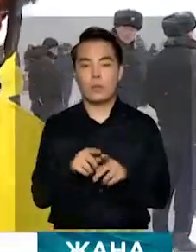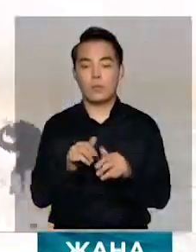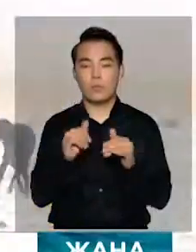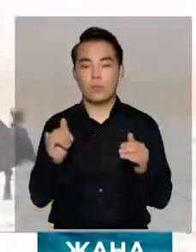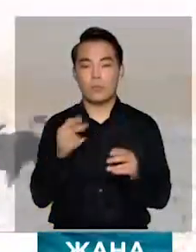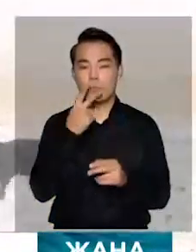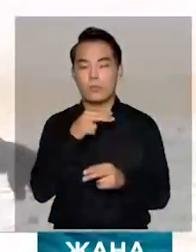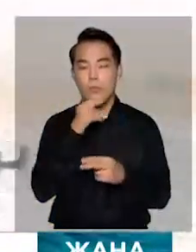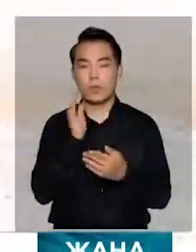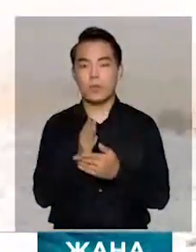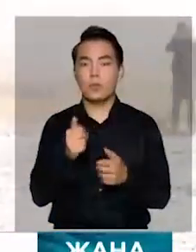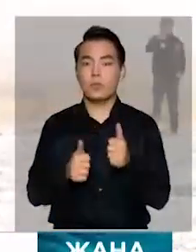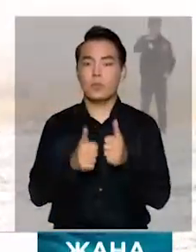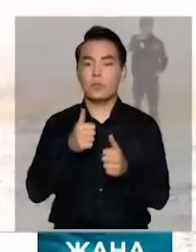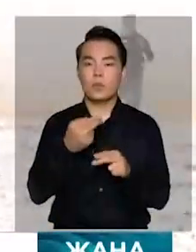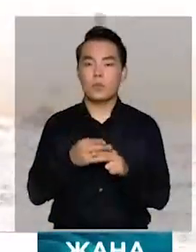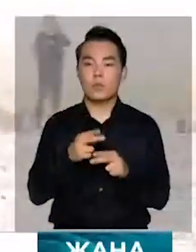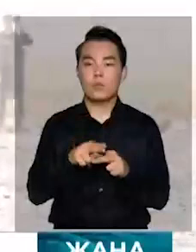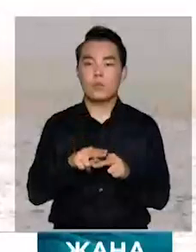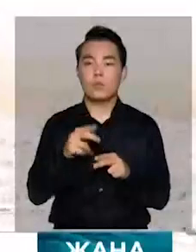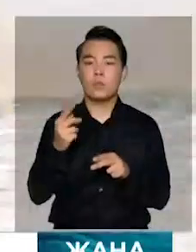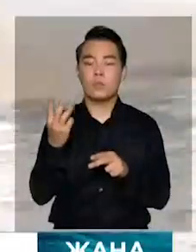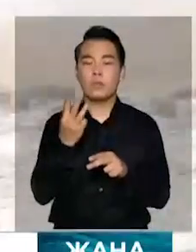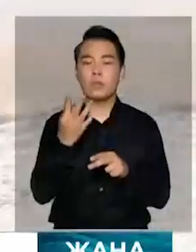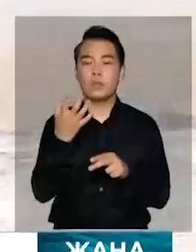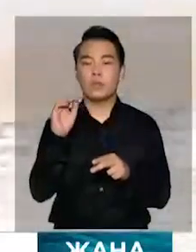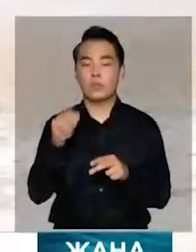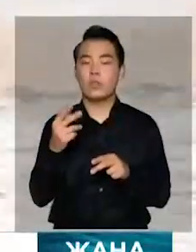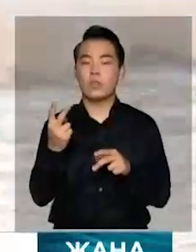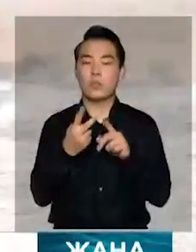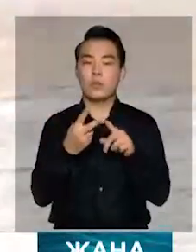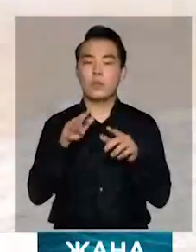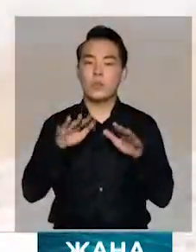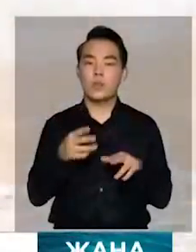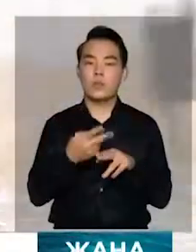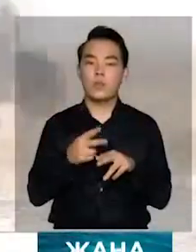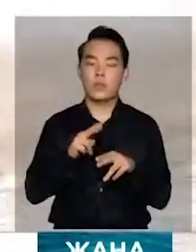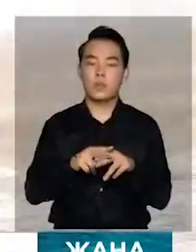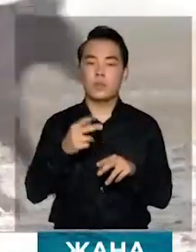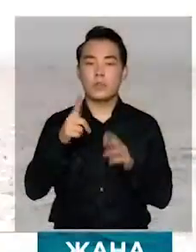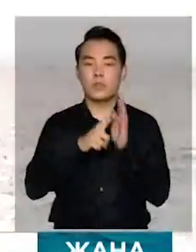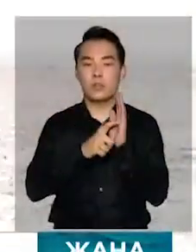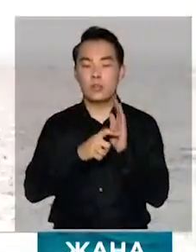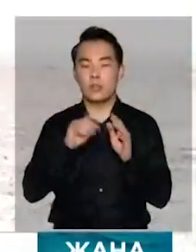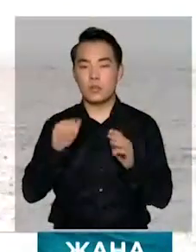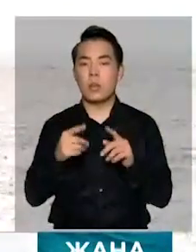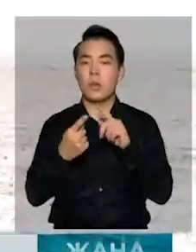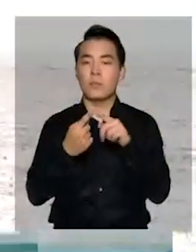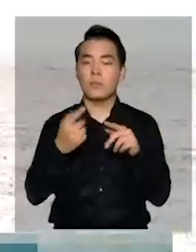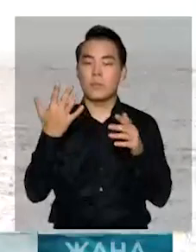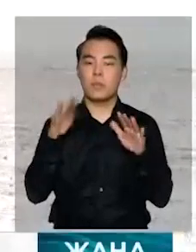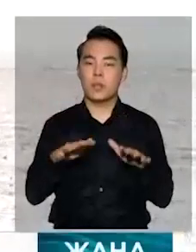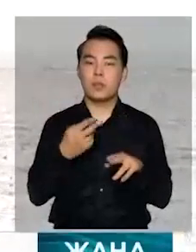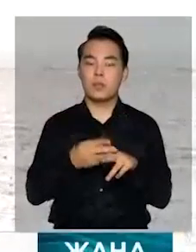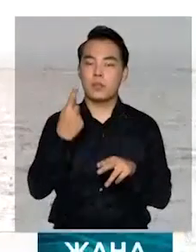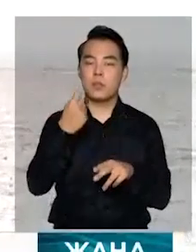үміттен. Турнирдің үшінші орнына 500 мың, екінші орнына 700 мың, ал біріншіге 1 миллион теңге тігілді. Бүгінгі таңда